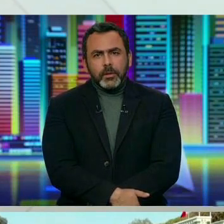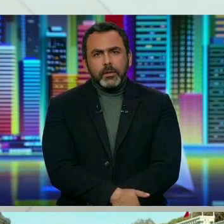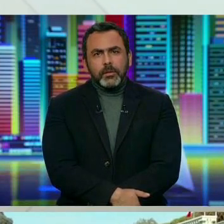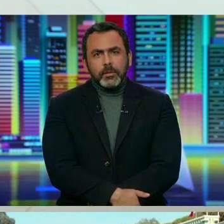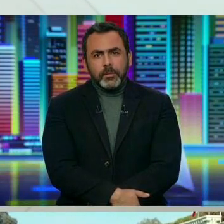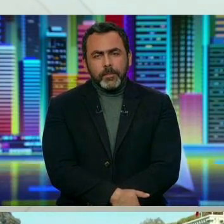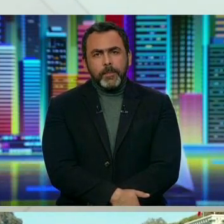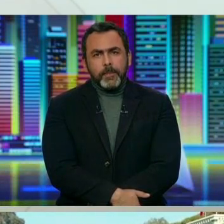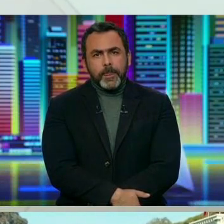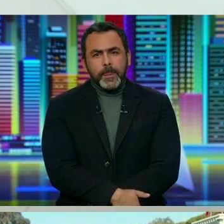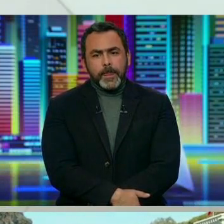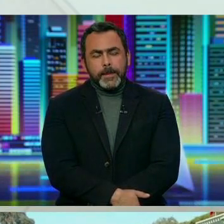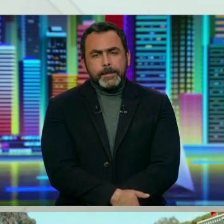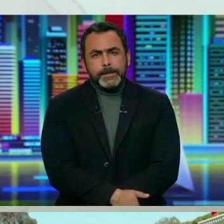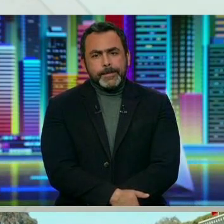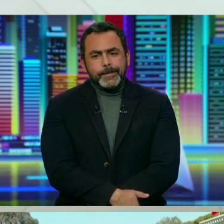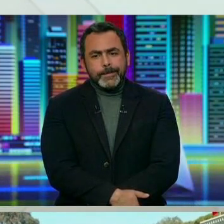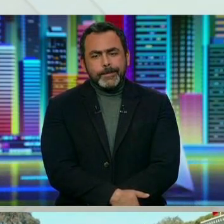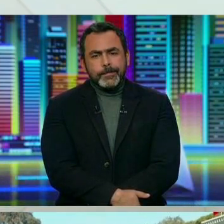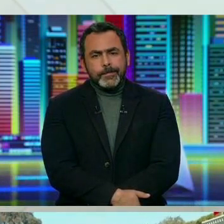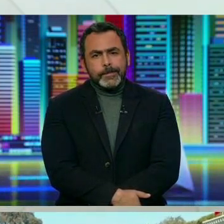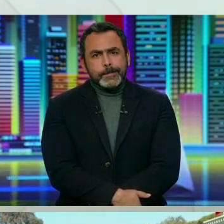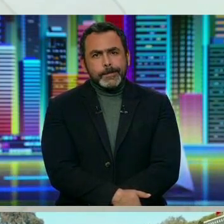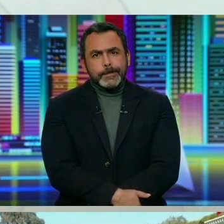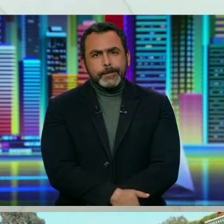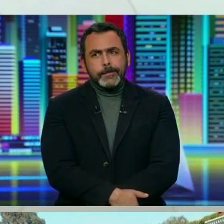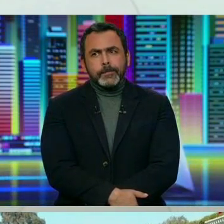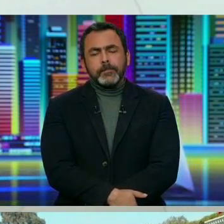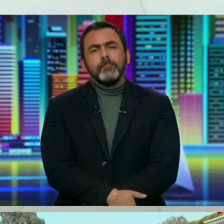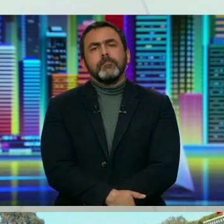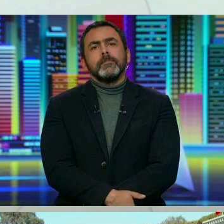المصريه. وبالتالي انا اظن ان عام